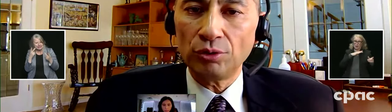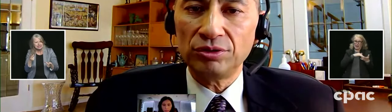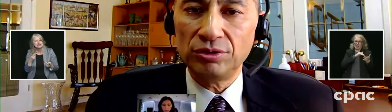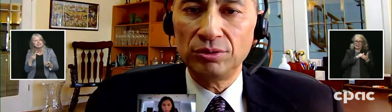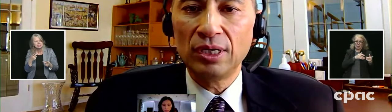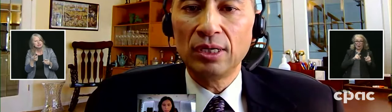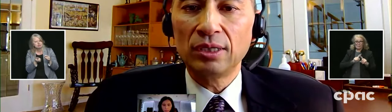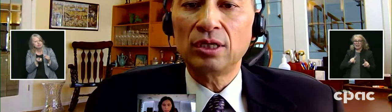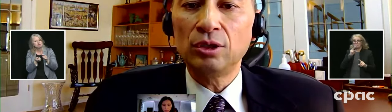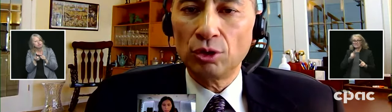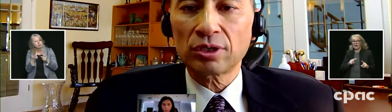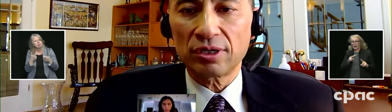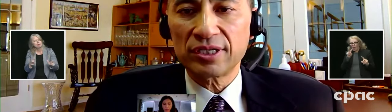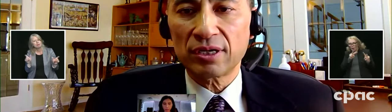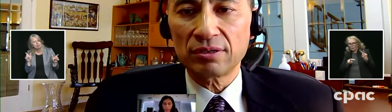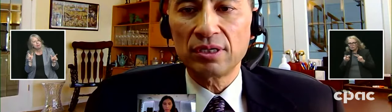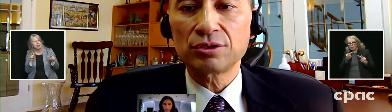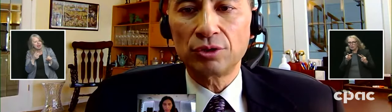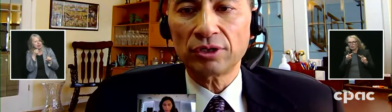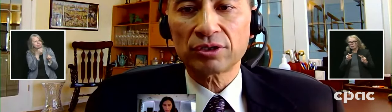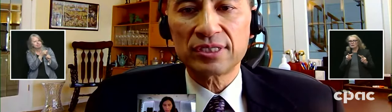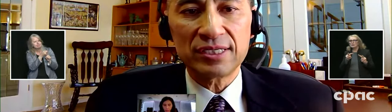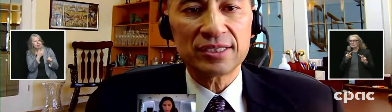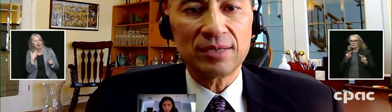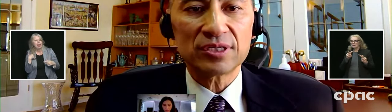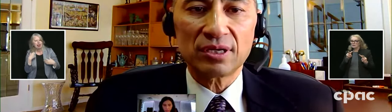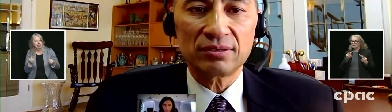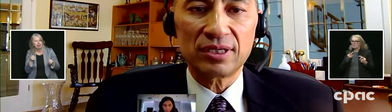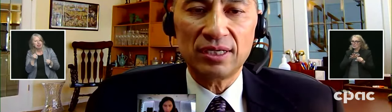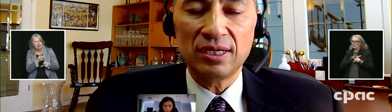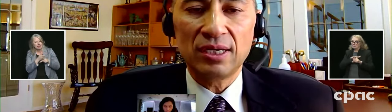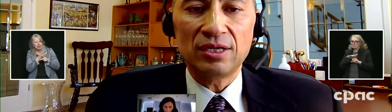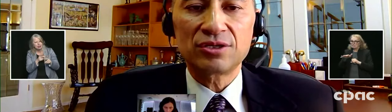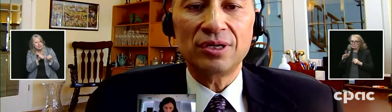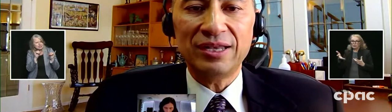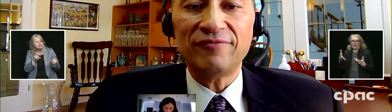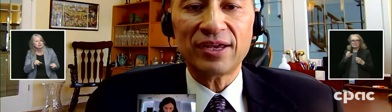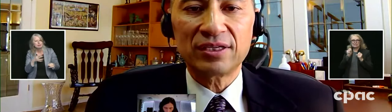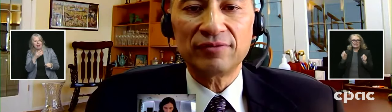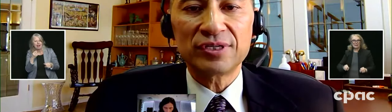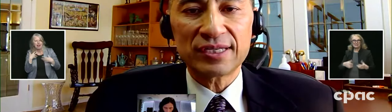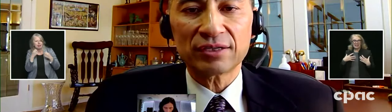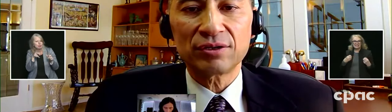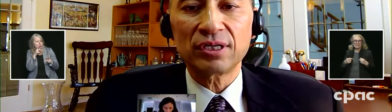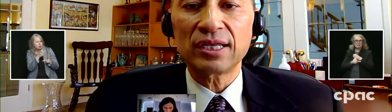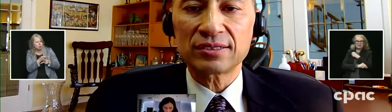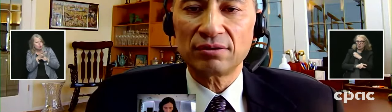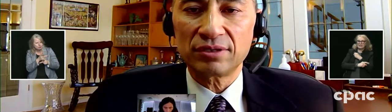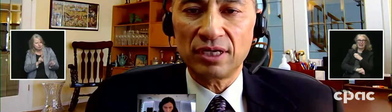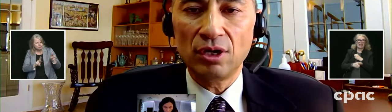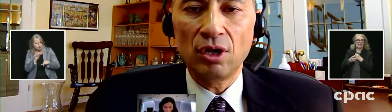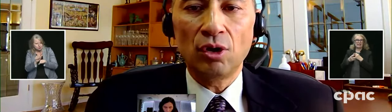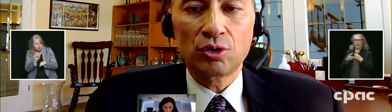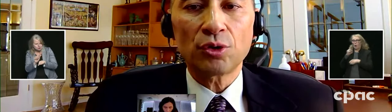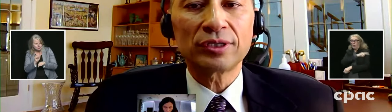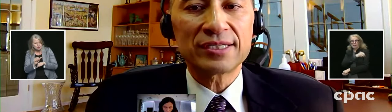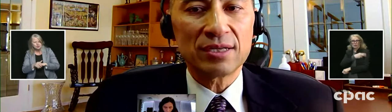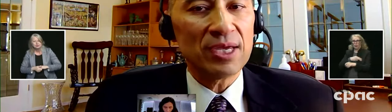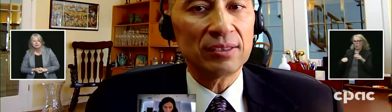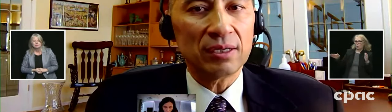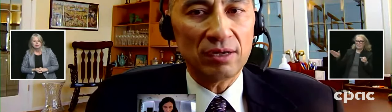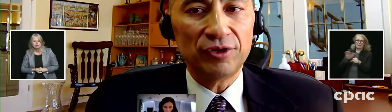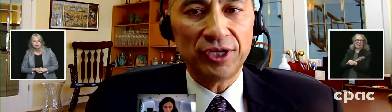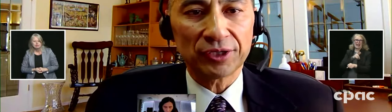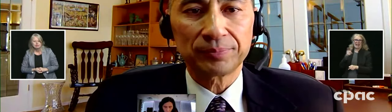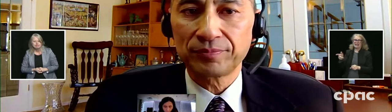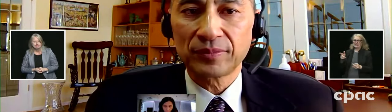façon continue de lourdes conséquences sur notre système de santé et sur l'effectif du secteur de la santé au cours des